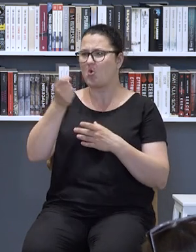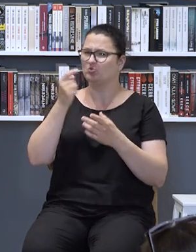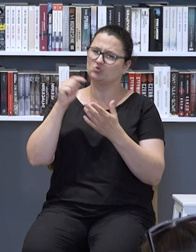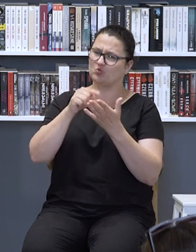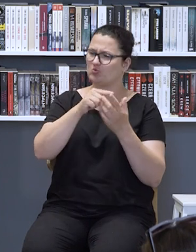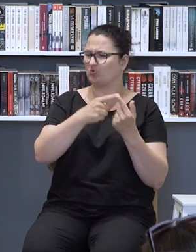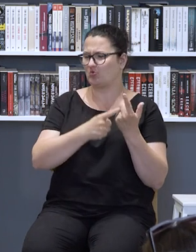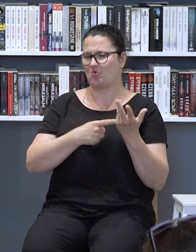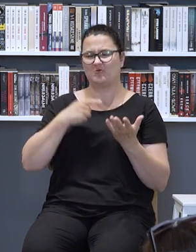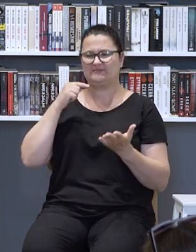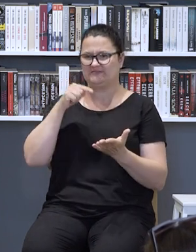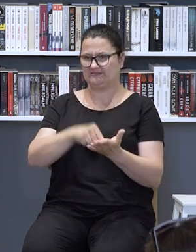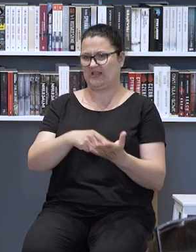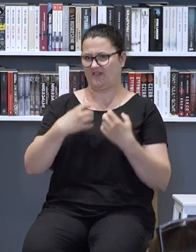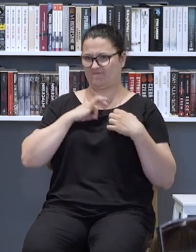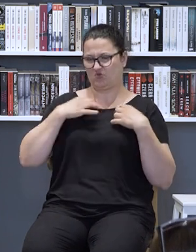życia.